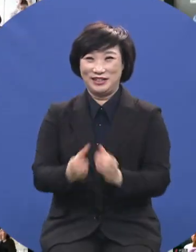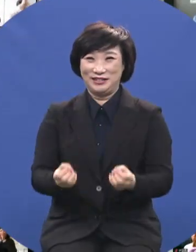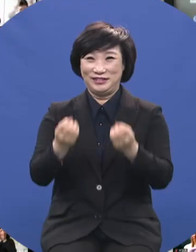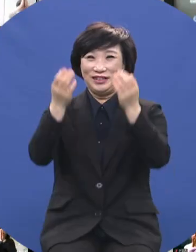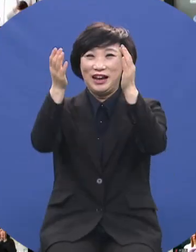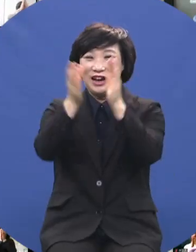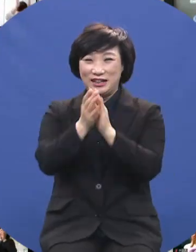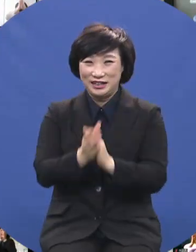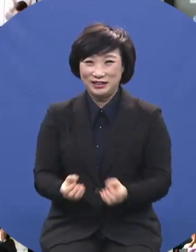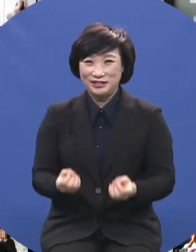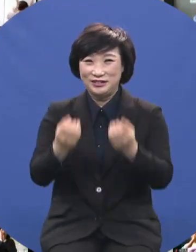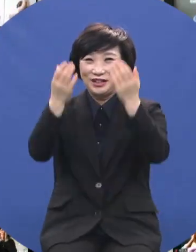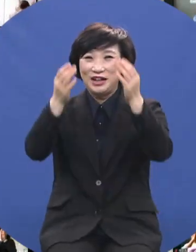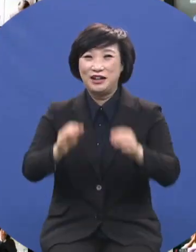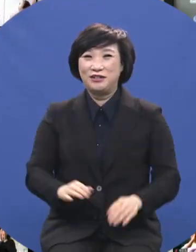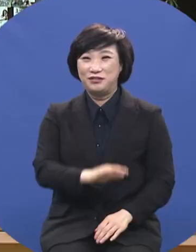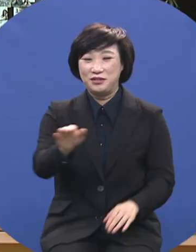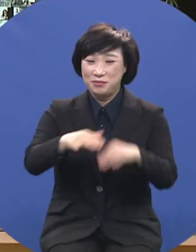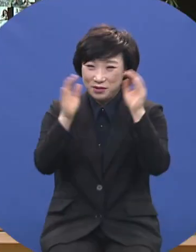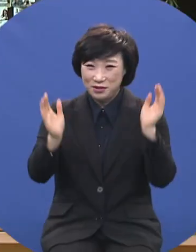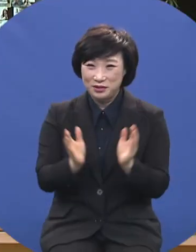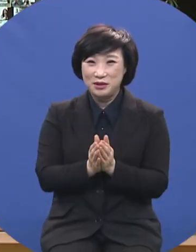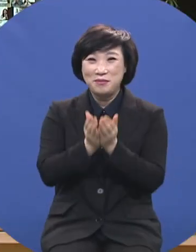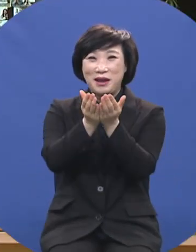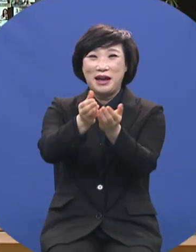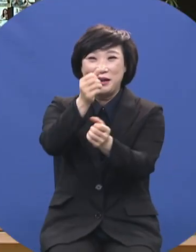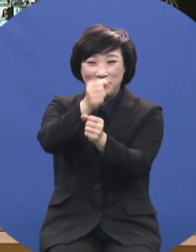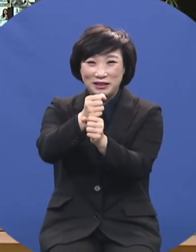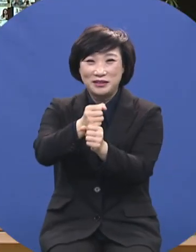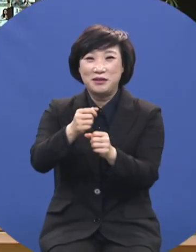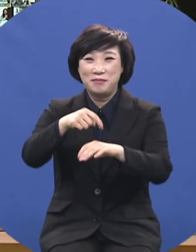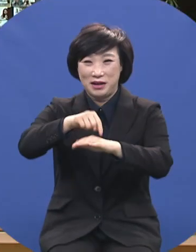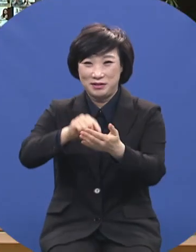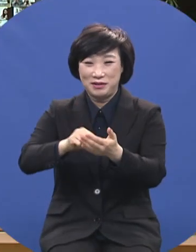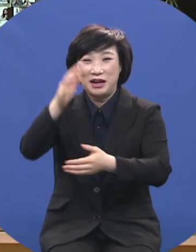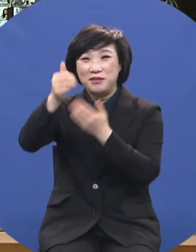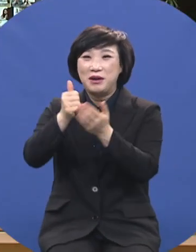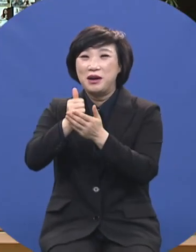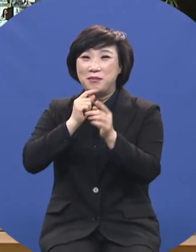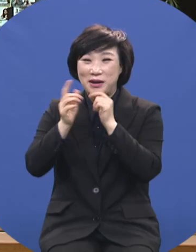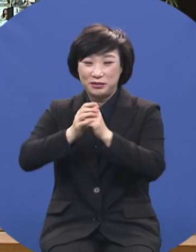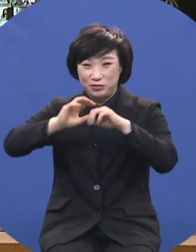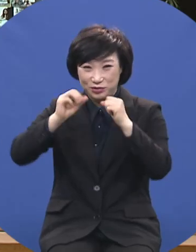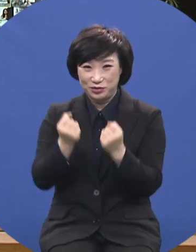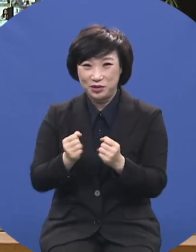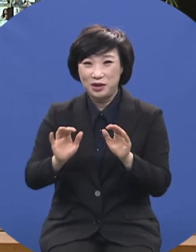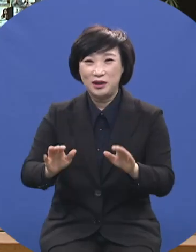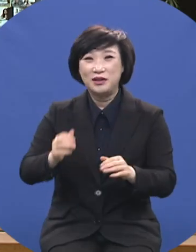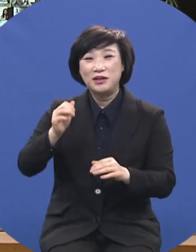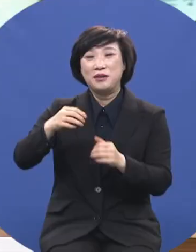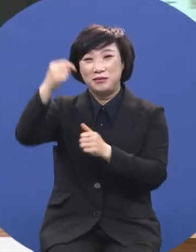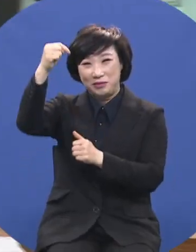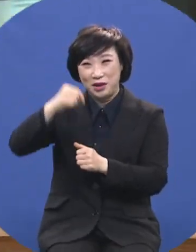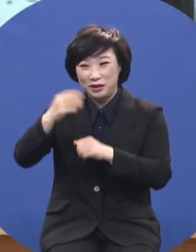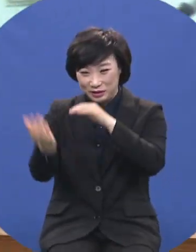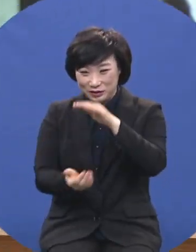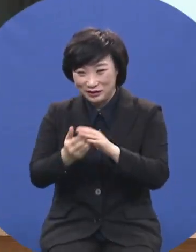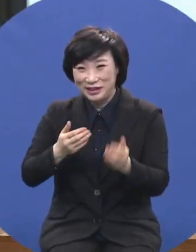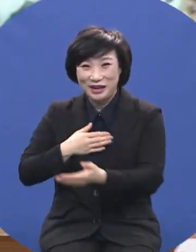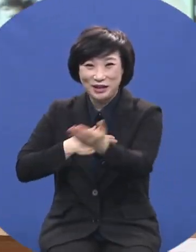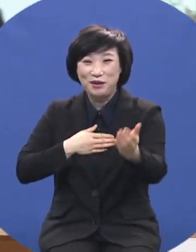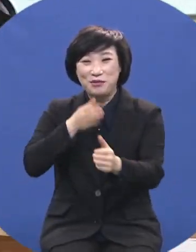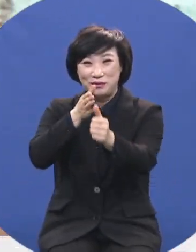우리 모두 방주를 짓는 마음으로 하나님 말씀에 순종하며 명령을 이루시는 여러분